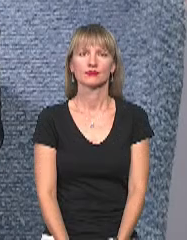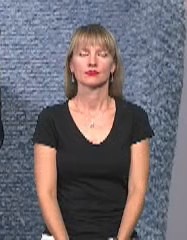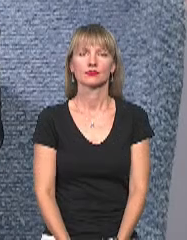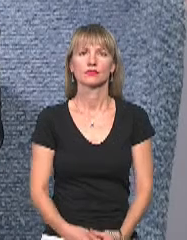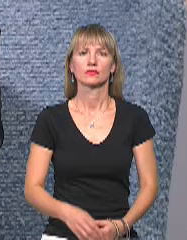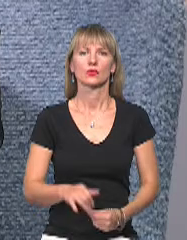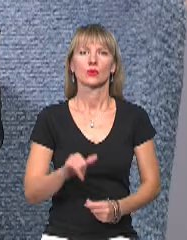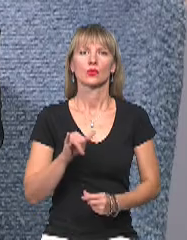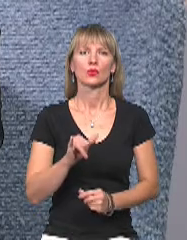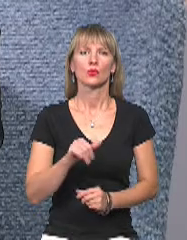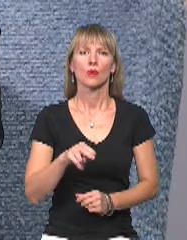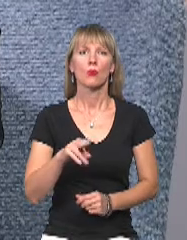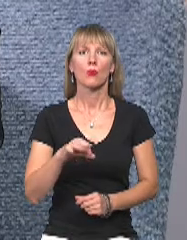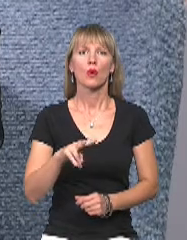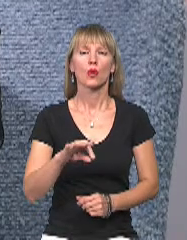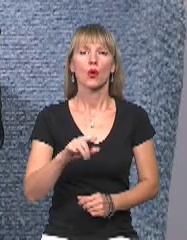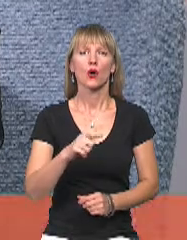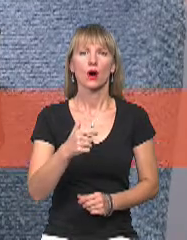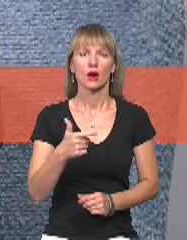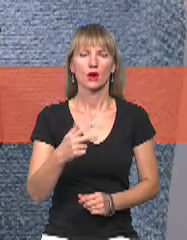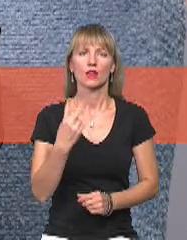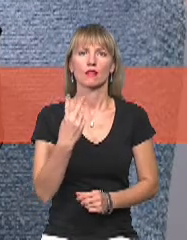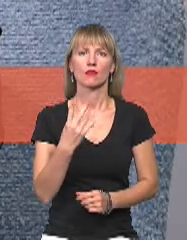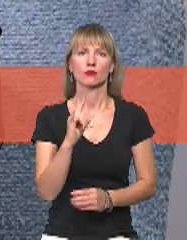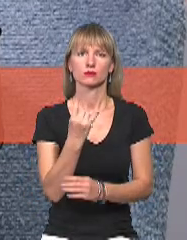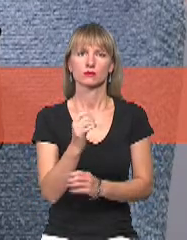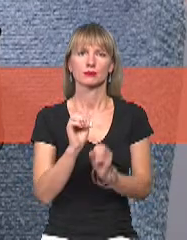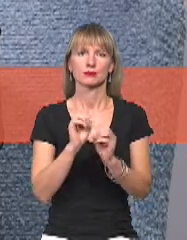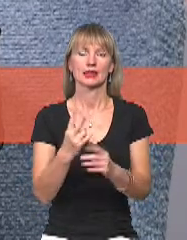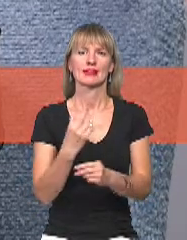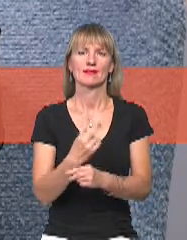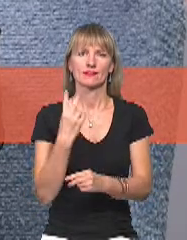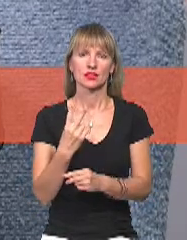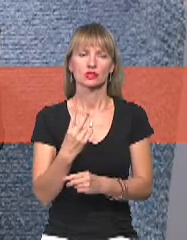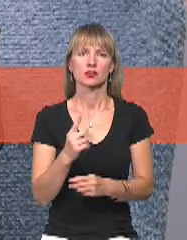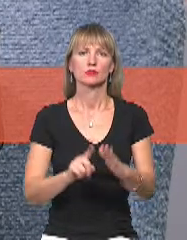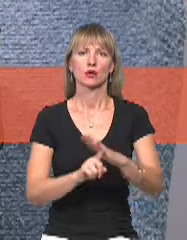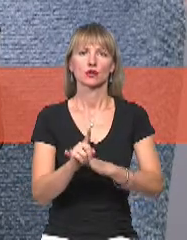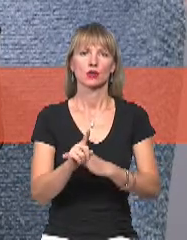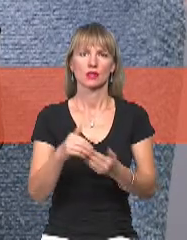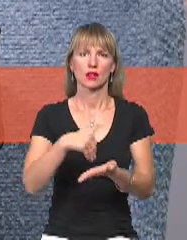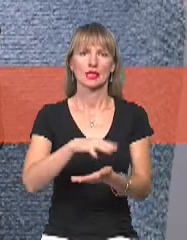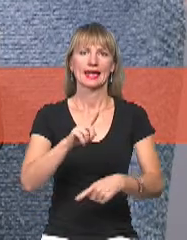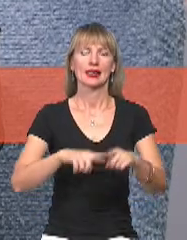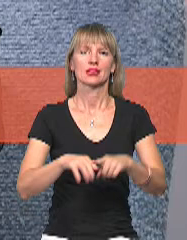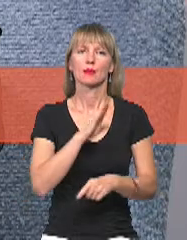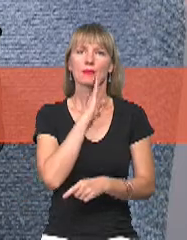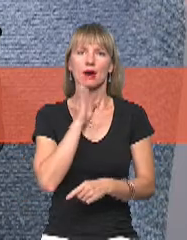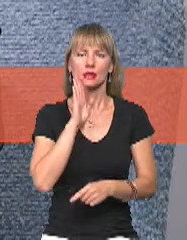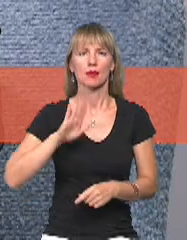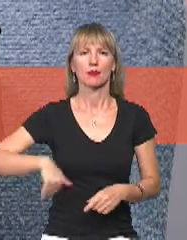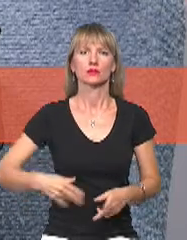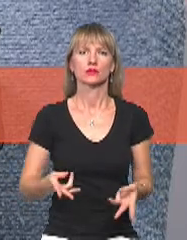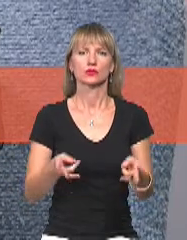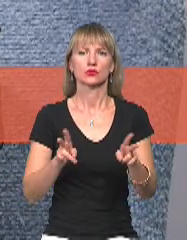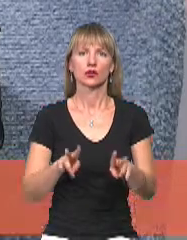У Пологах двоє малюків покинули двічі. Спочатку від них відмовилася рідна мати, а потім їх залишили